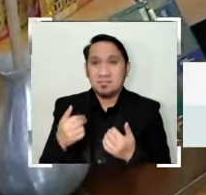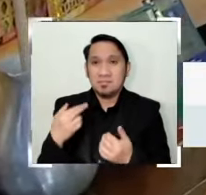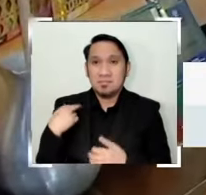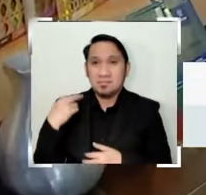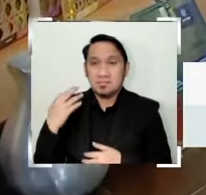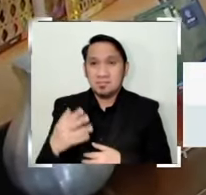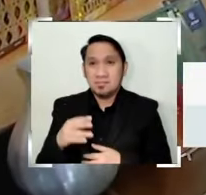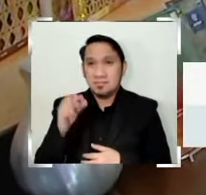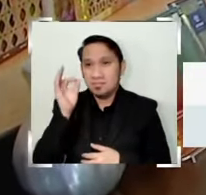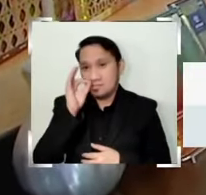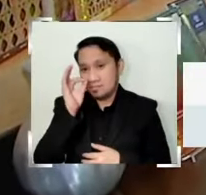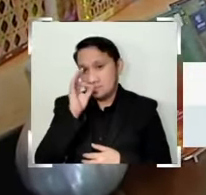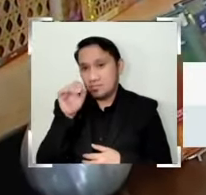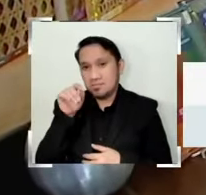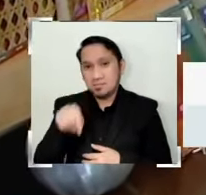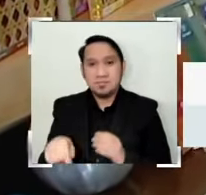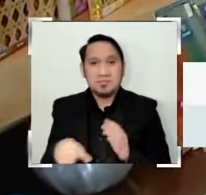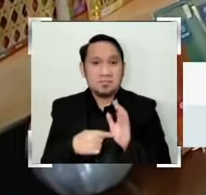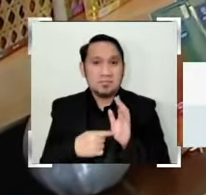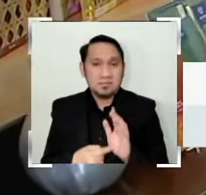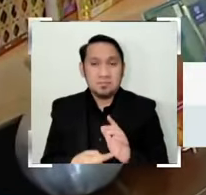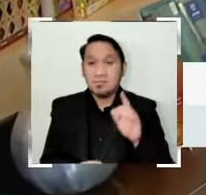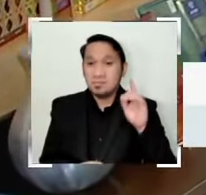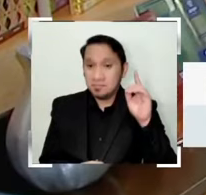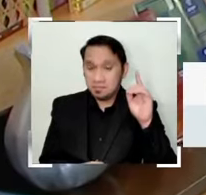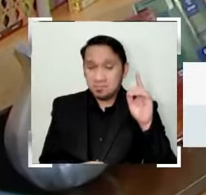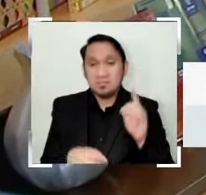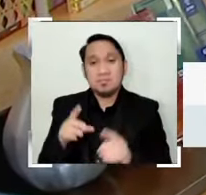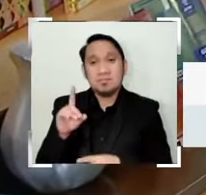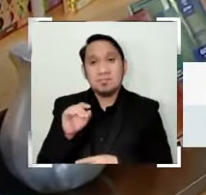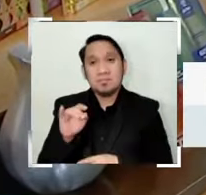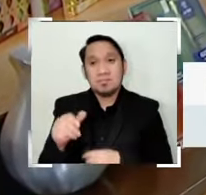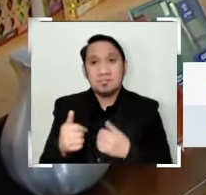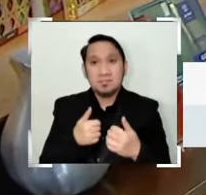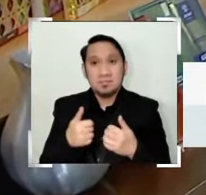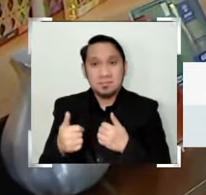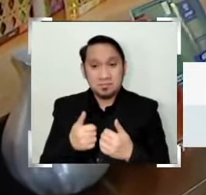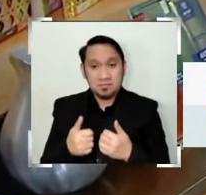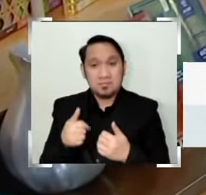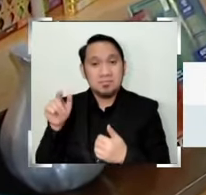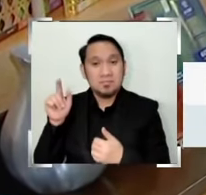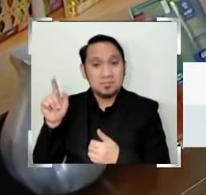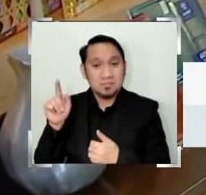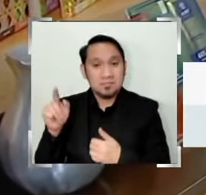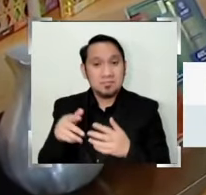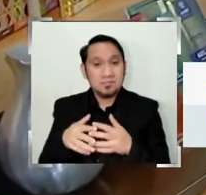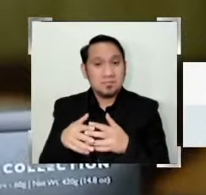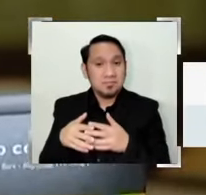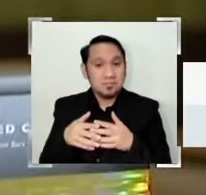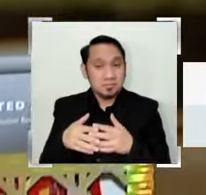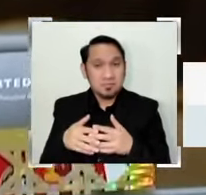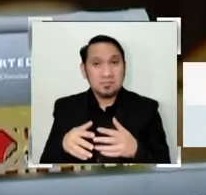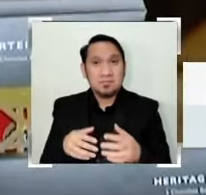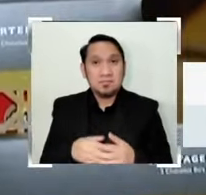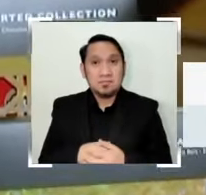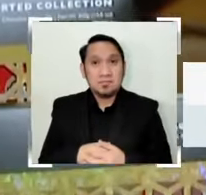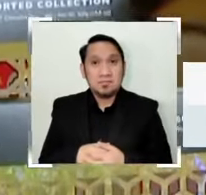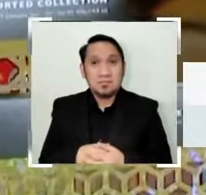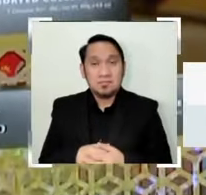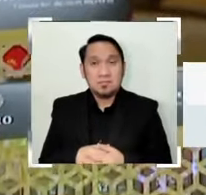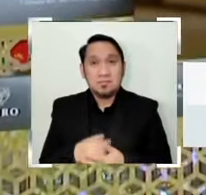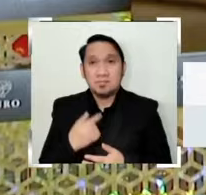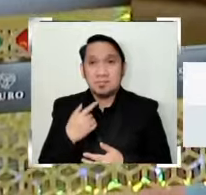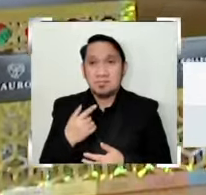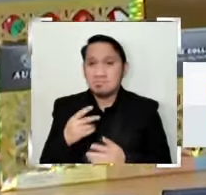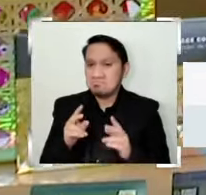show. Isa si Daniel sa mga nag-compete sa isang reality competition series ng isang streaming site. Malaking bagay raw para